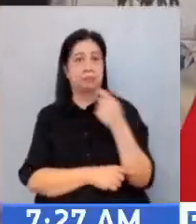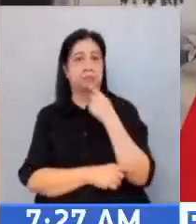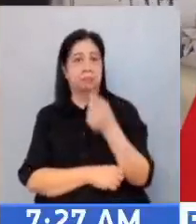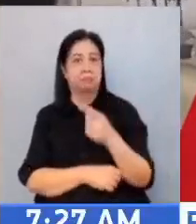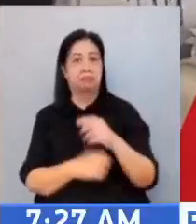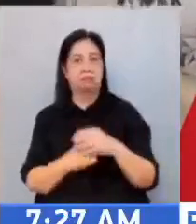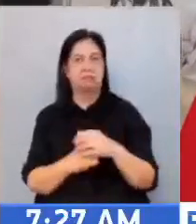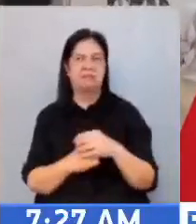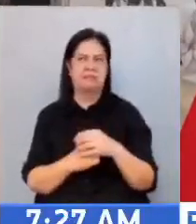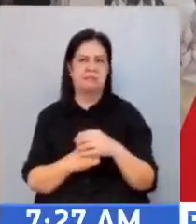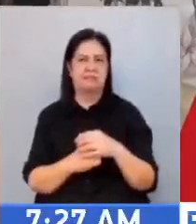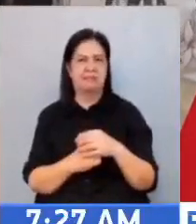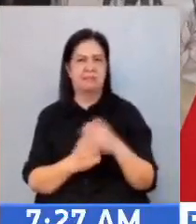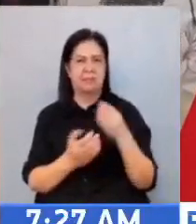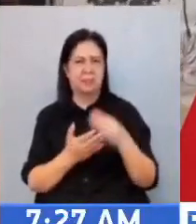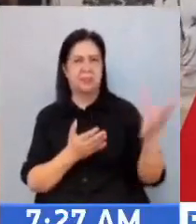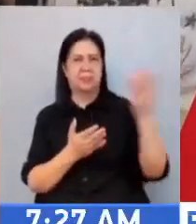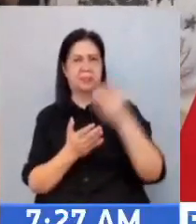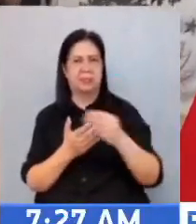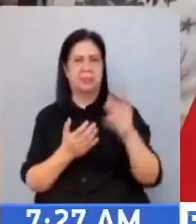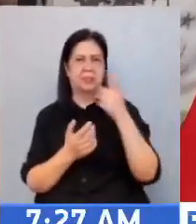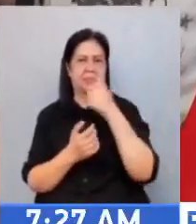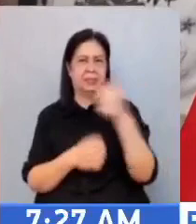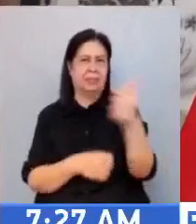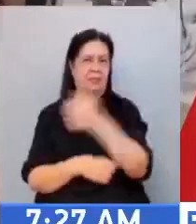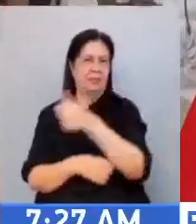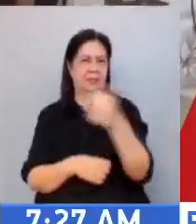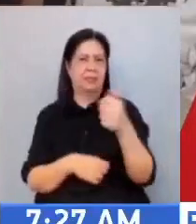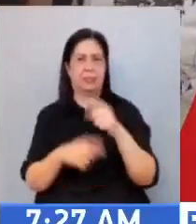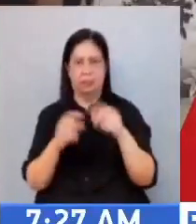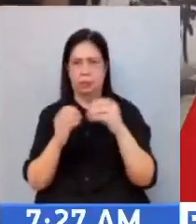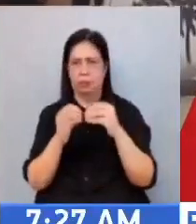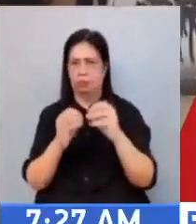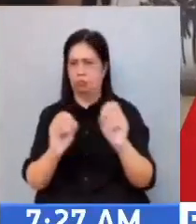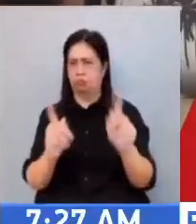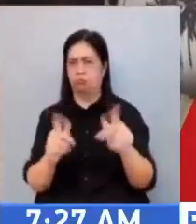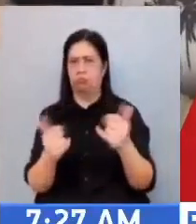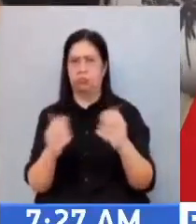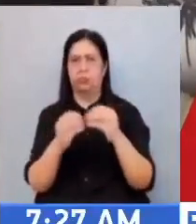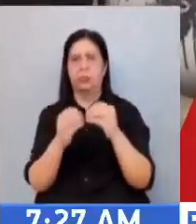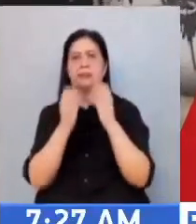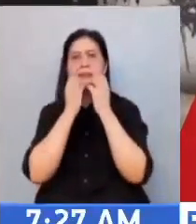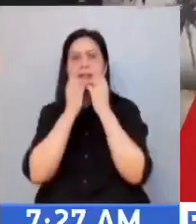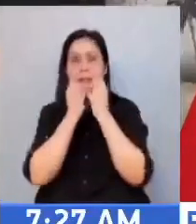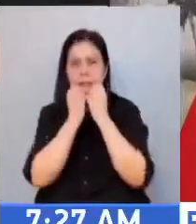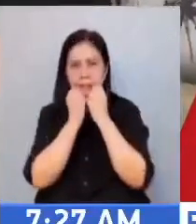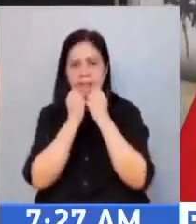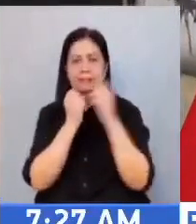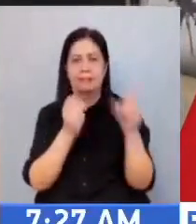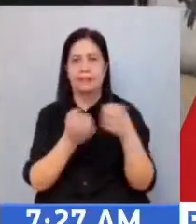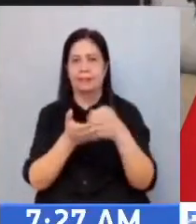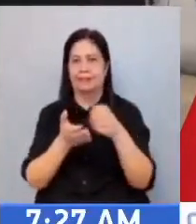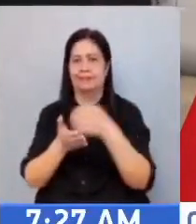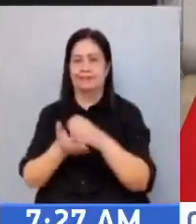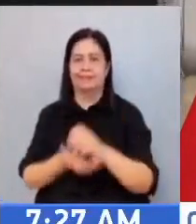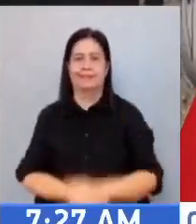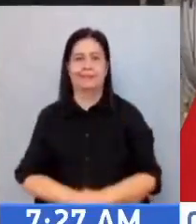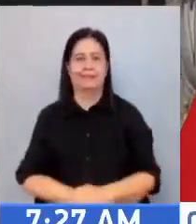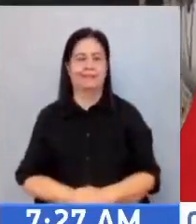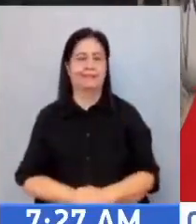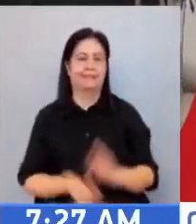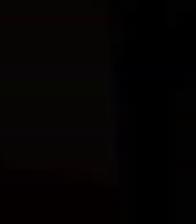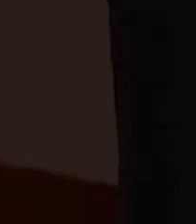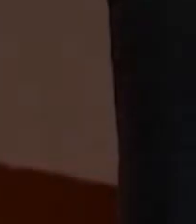siyempre gumastos pa na bumiyahe pa sila pero mas okay na rin ho yun para mas makatipid naman sila sa kanilang mga bibilin. Balik po tayo sa studio.